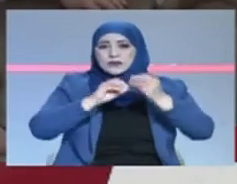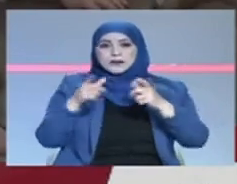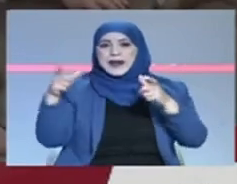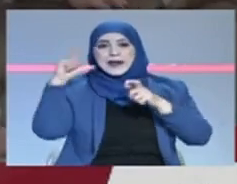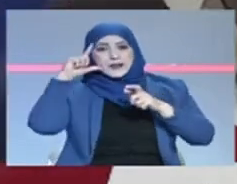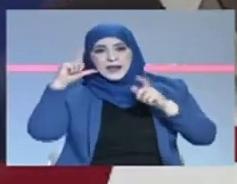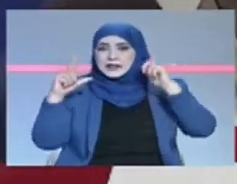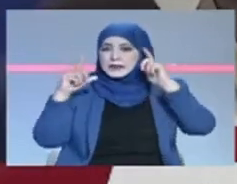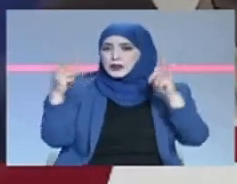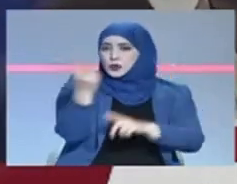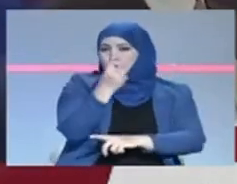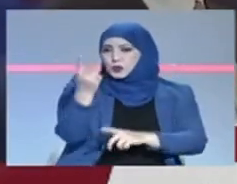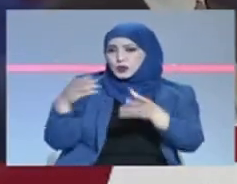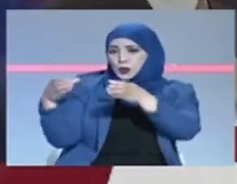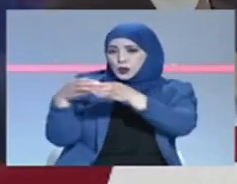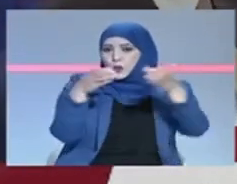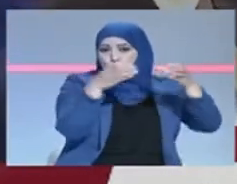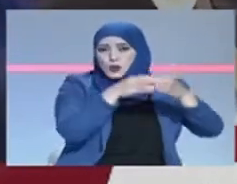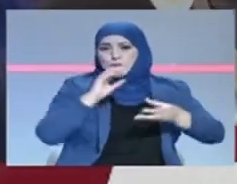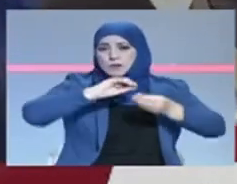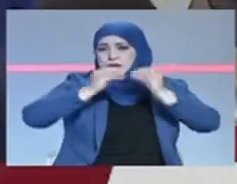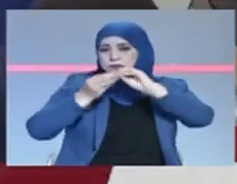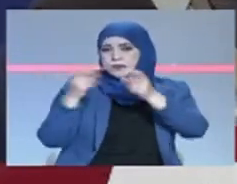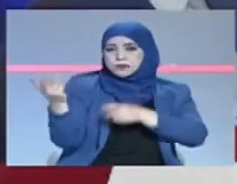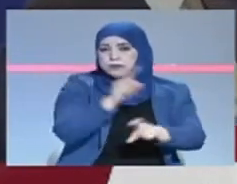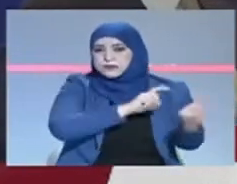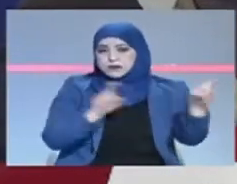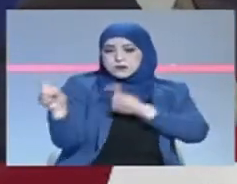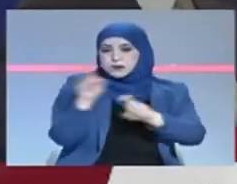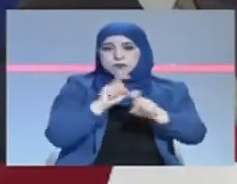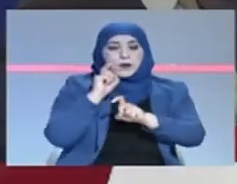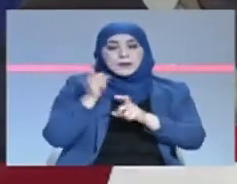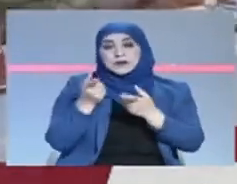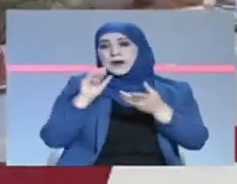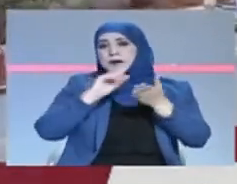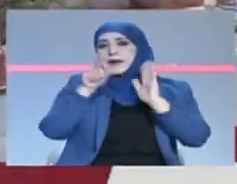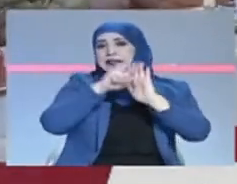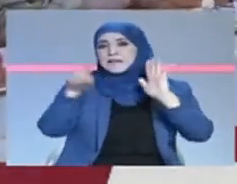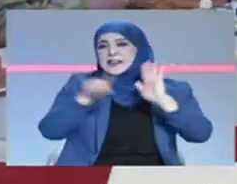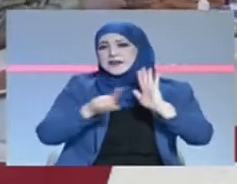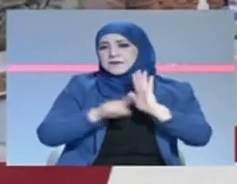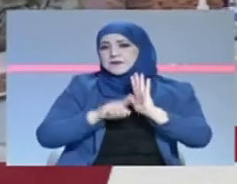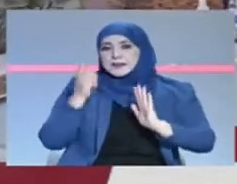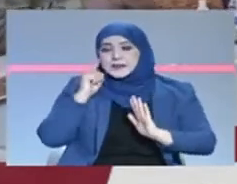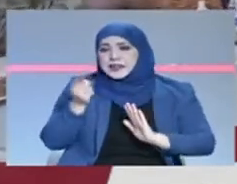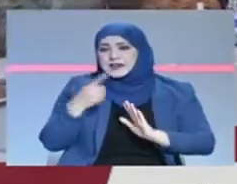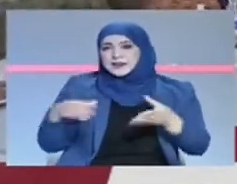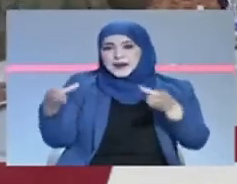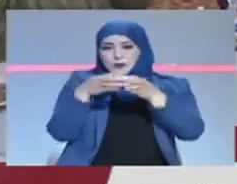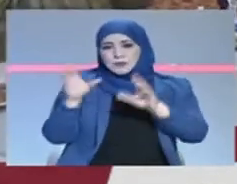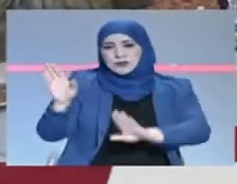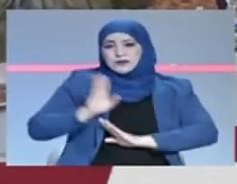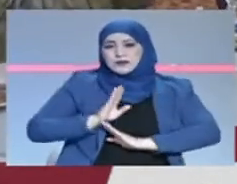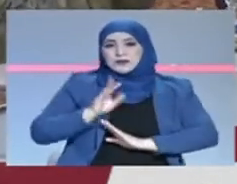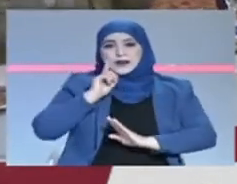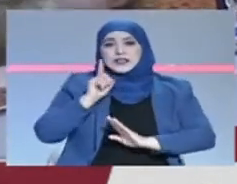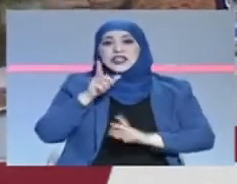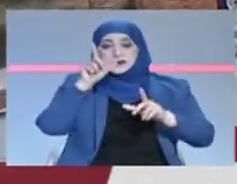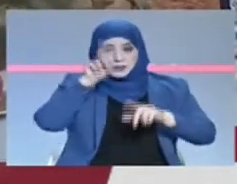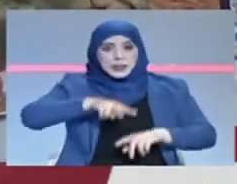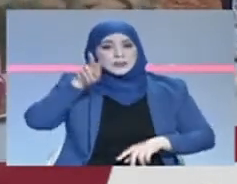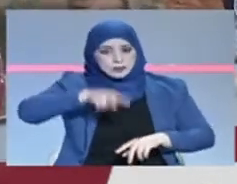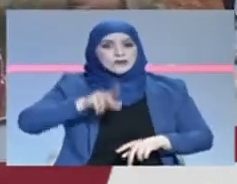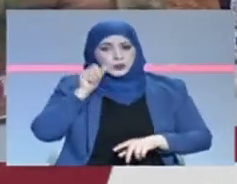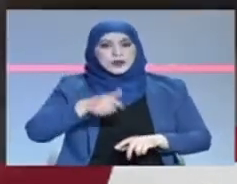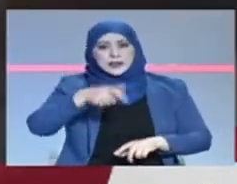بين قوات حكومة الوفاق والجيش الليبي سيما إثر تبادل الاتهامات بينهما بالتحشيد العسكري، شددت تركيا على